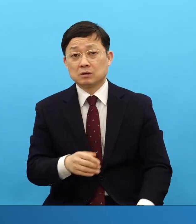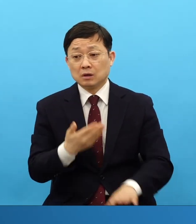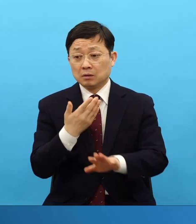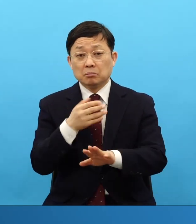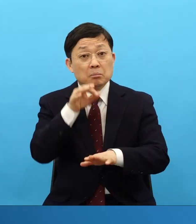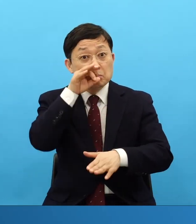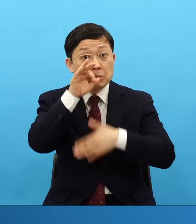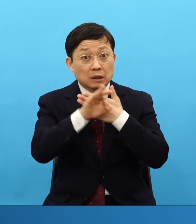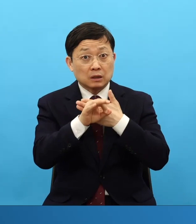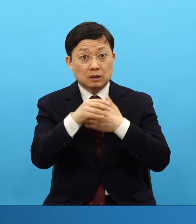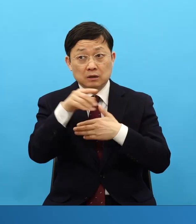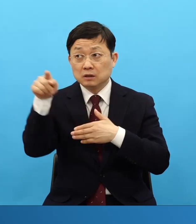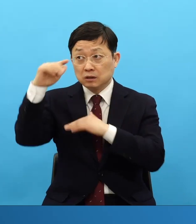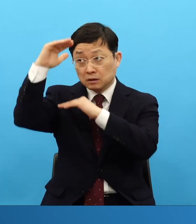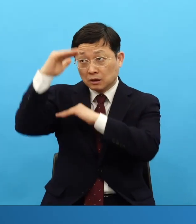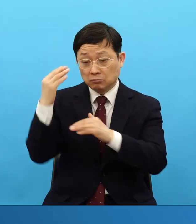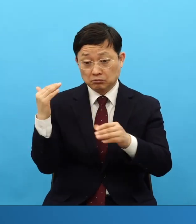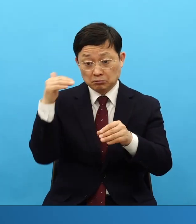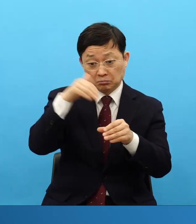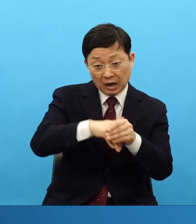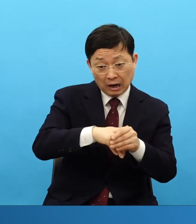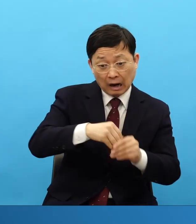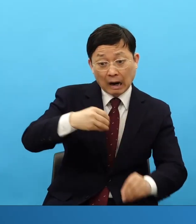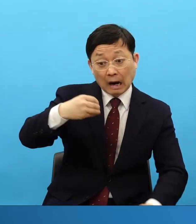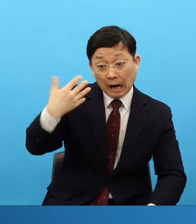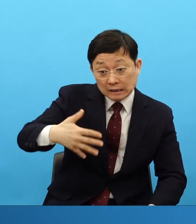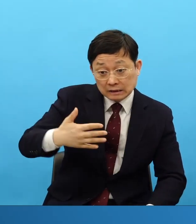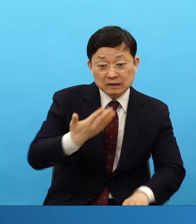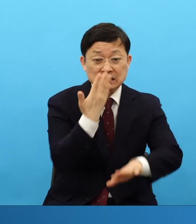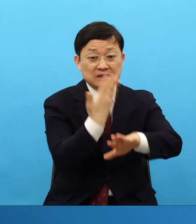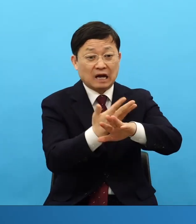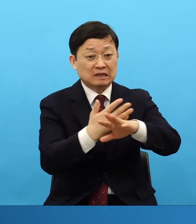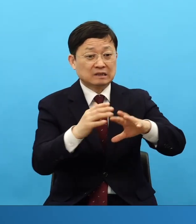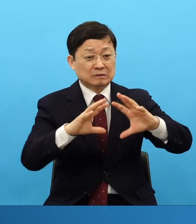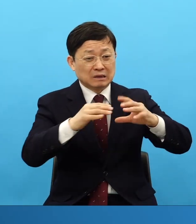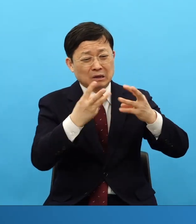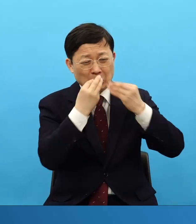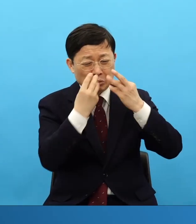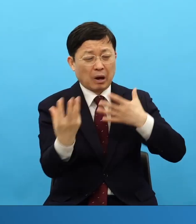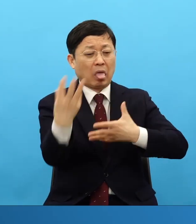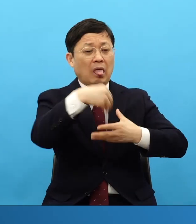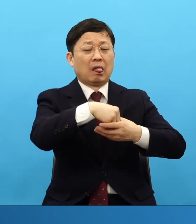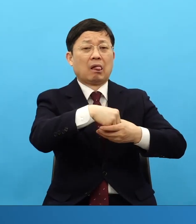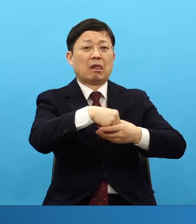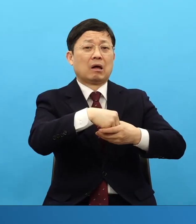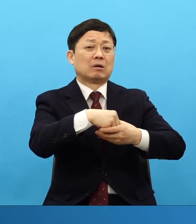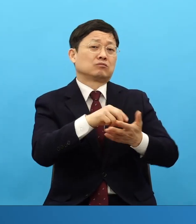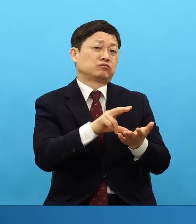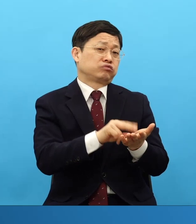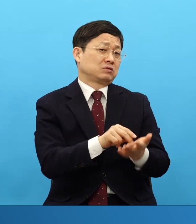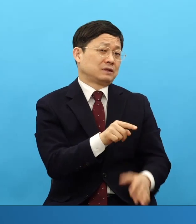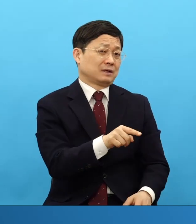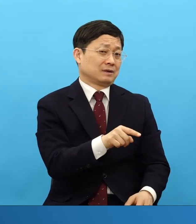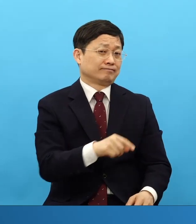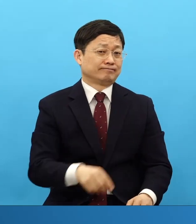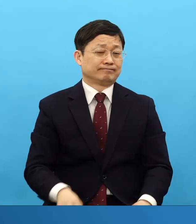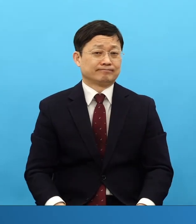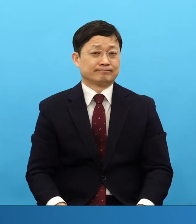Or else other things will be ingrained. 말이 안 되죠. Makes no sense. 그래서 검토일 시대 연다 이